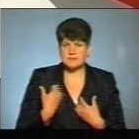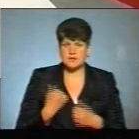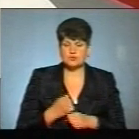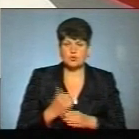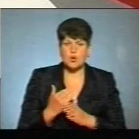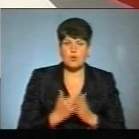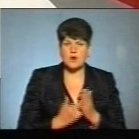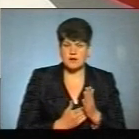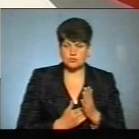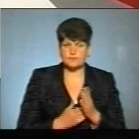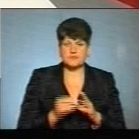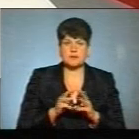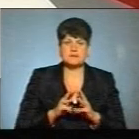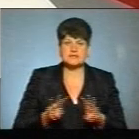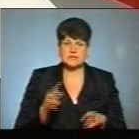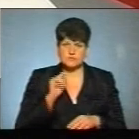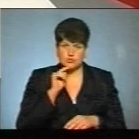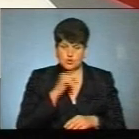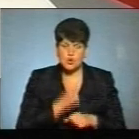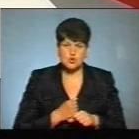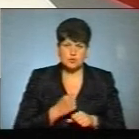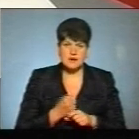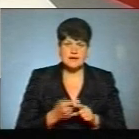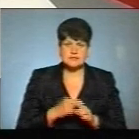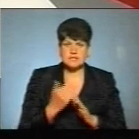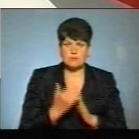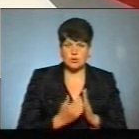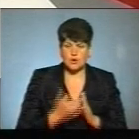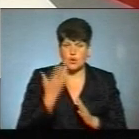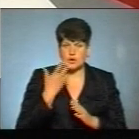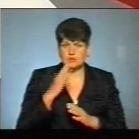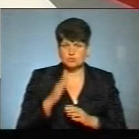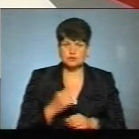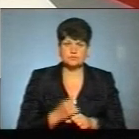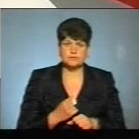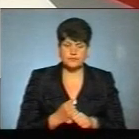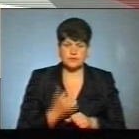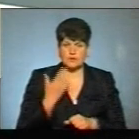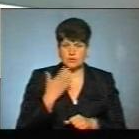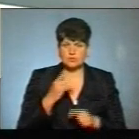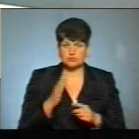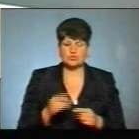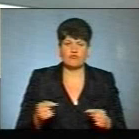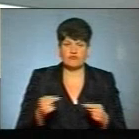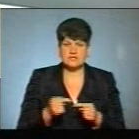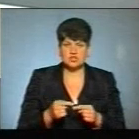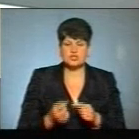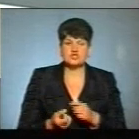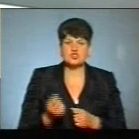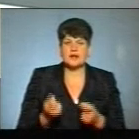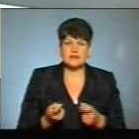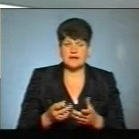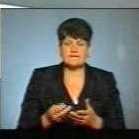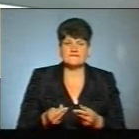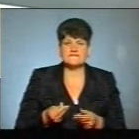порядку. Міністерство економіки розробляє цей порядок. Коли він буде розроблений, коли будуть визначені джерела фінансування і для